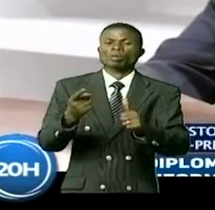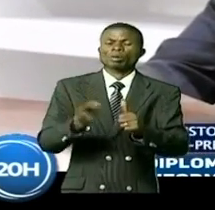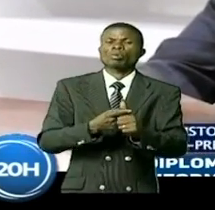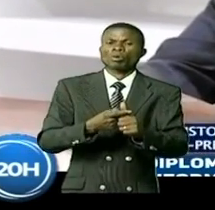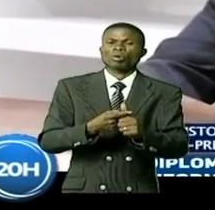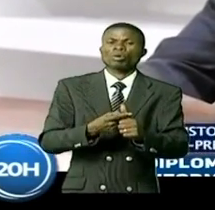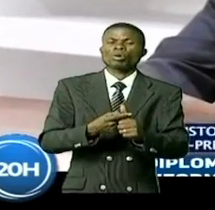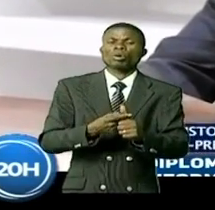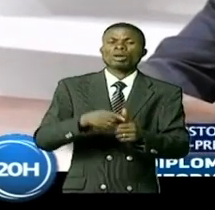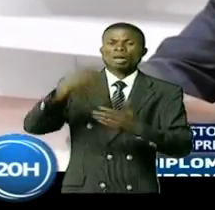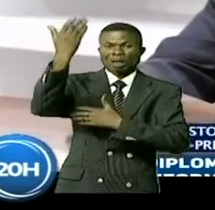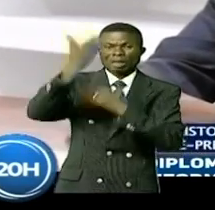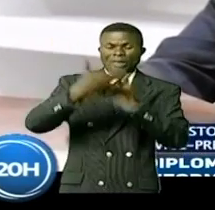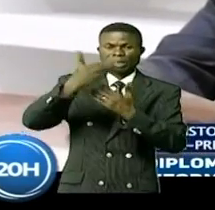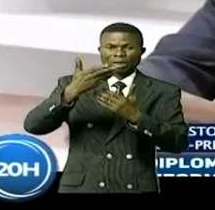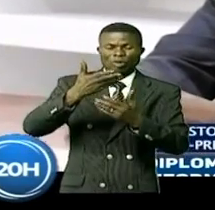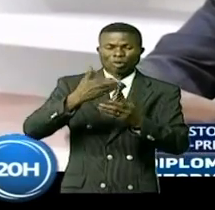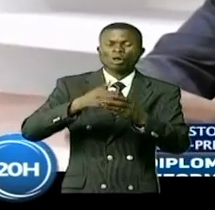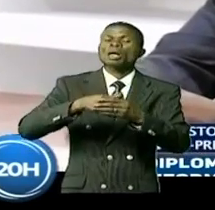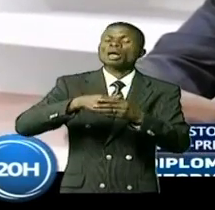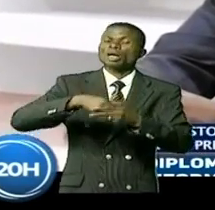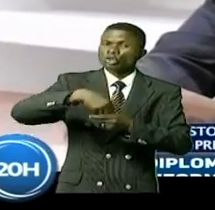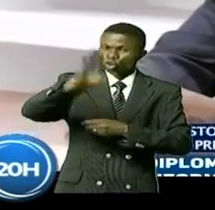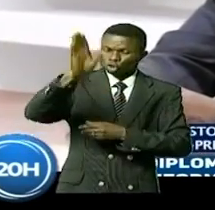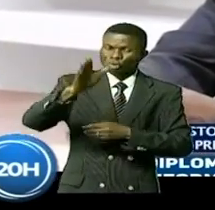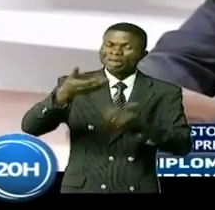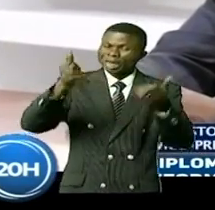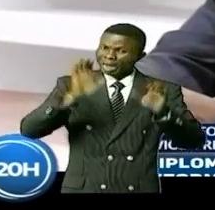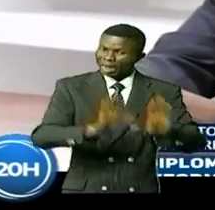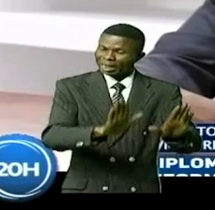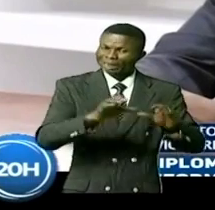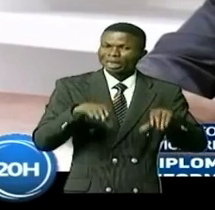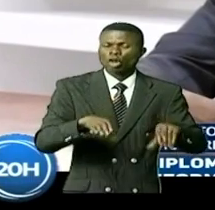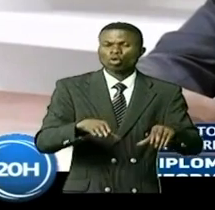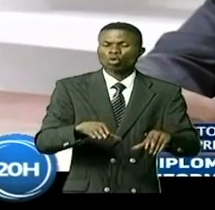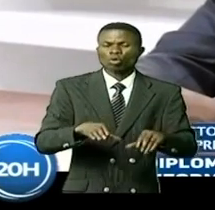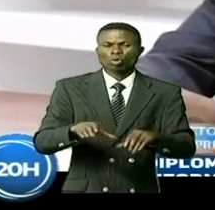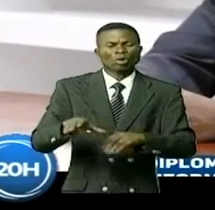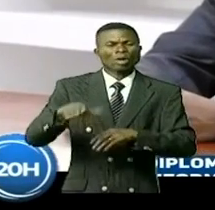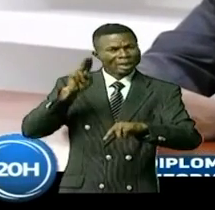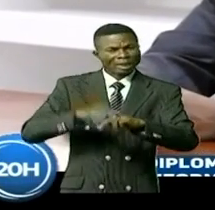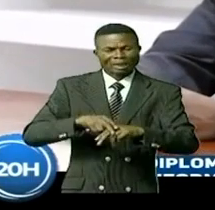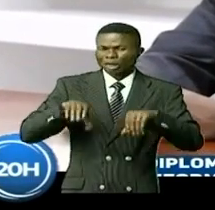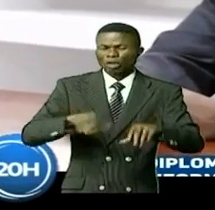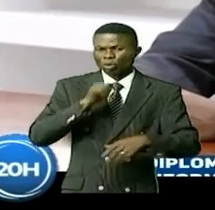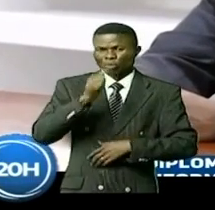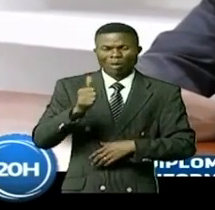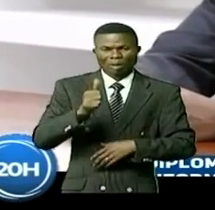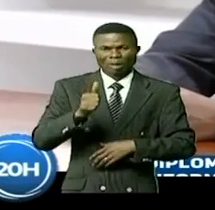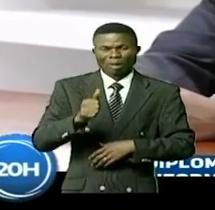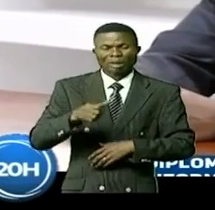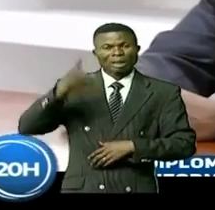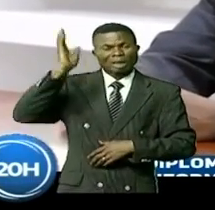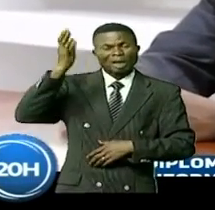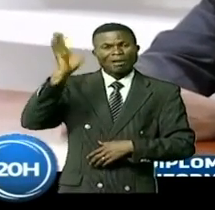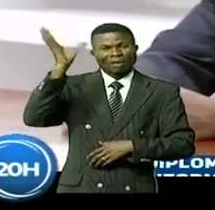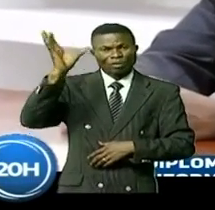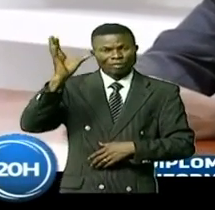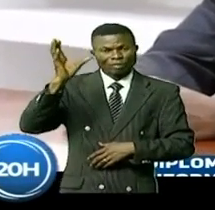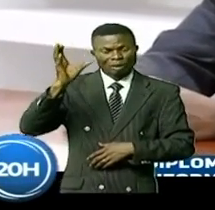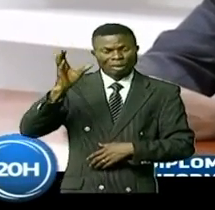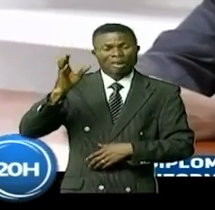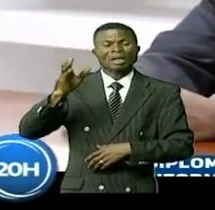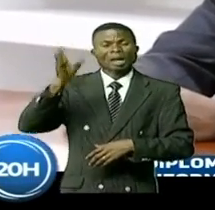le Rwanda se retire, que le fameux M23 dégagent les localités